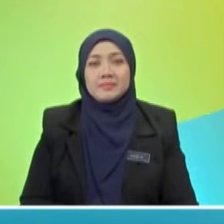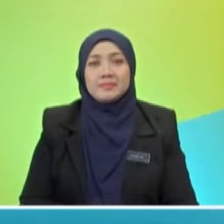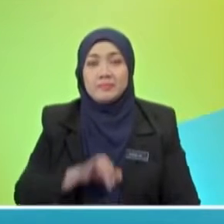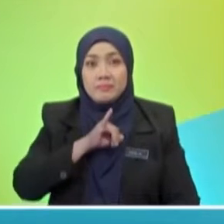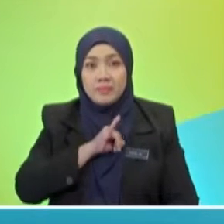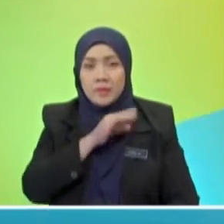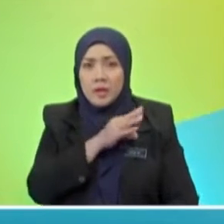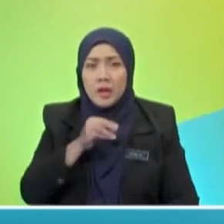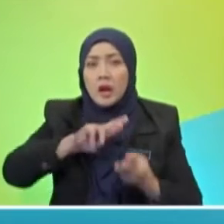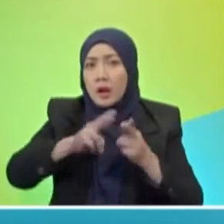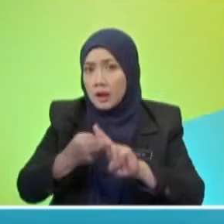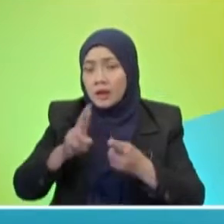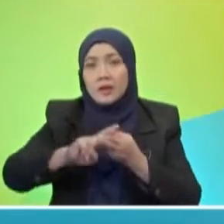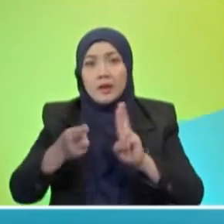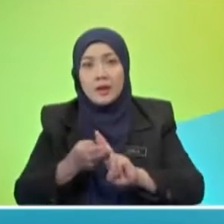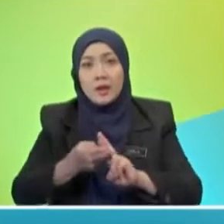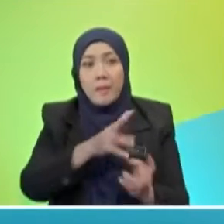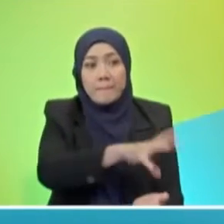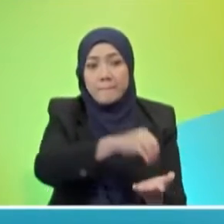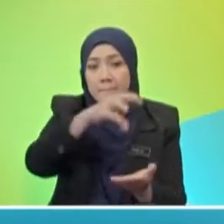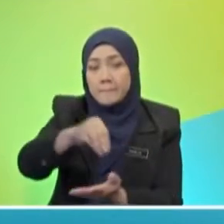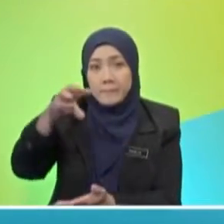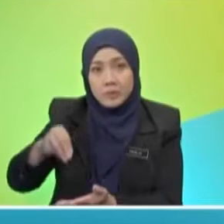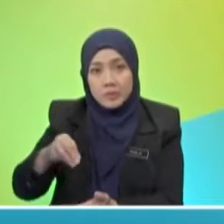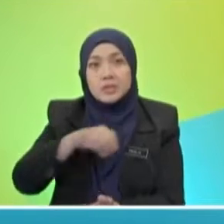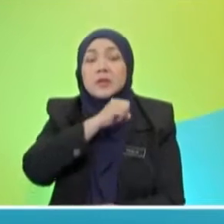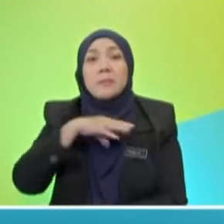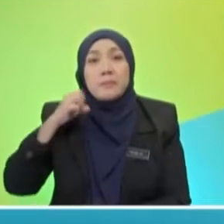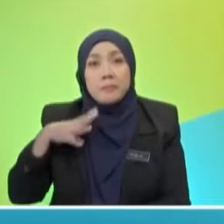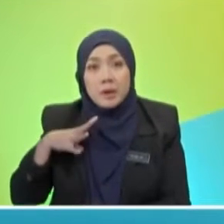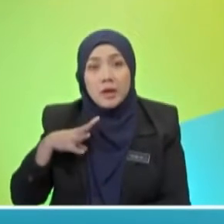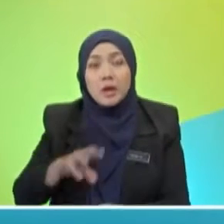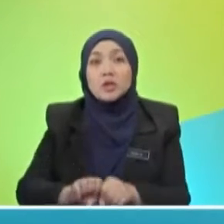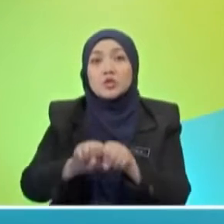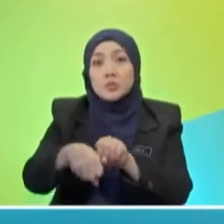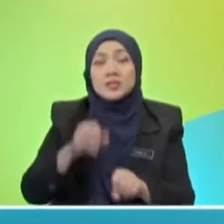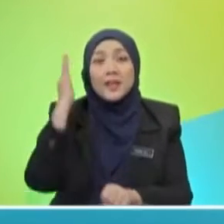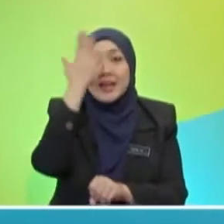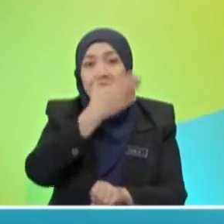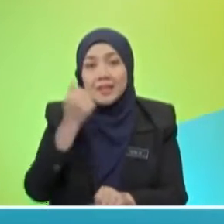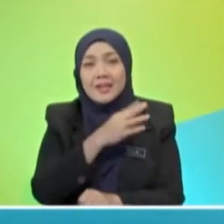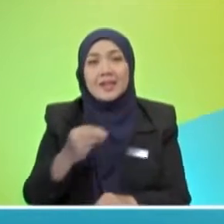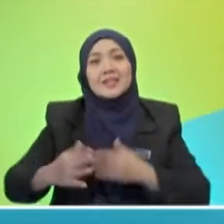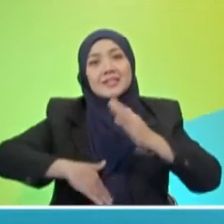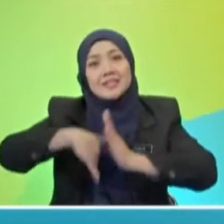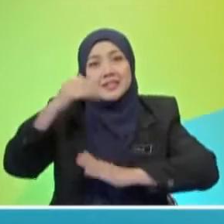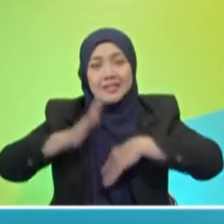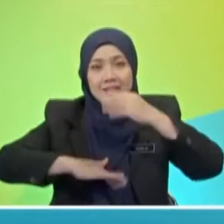Saya dan rakan-rakan mengutip sampah sarap supaya cantik dan selesa. Semula.